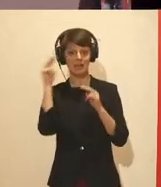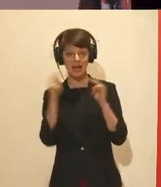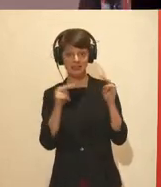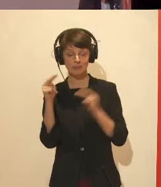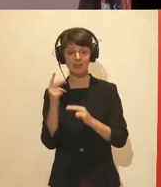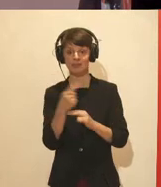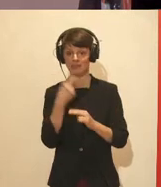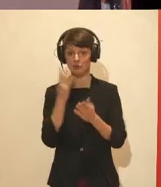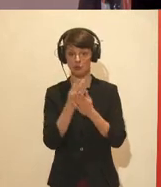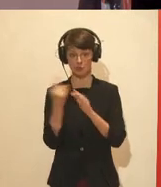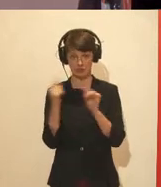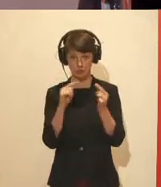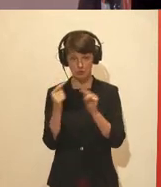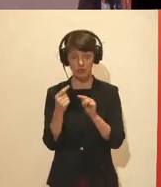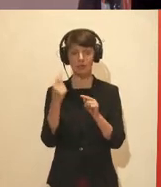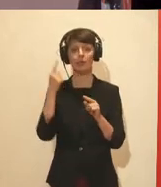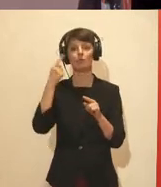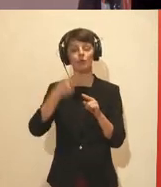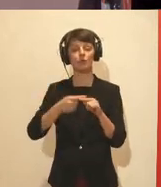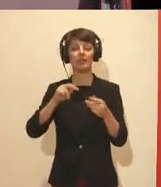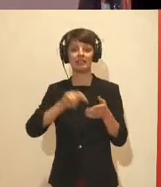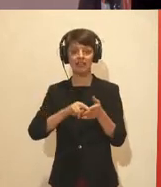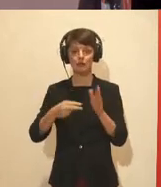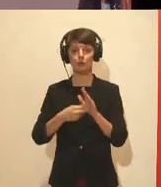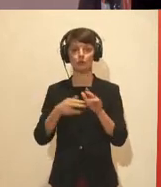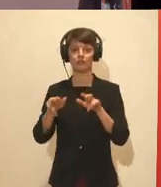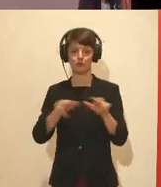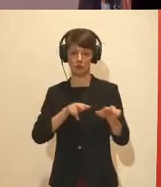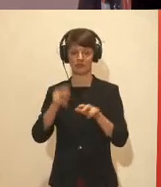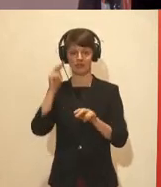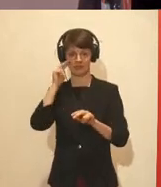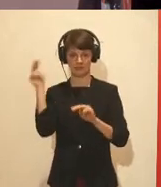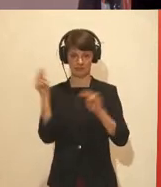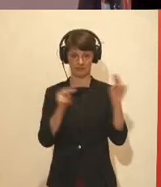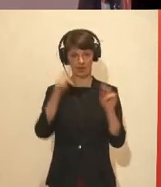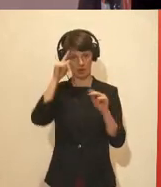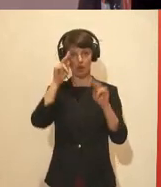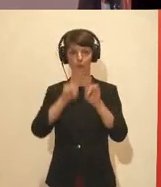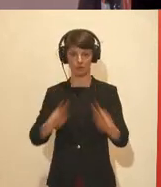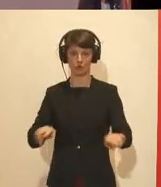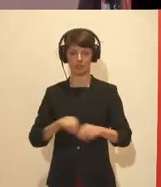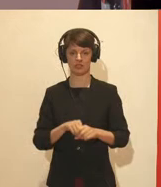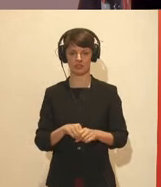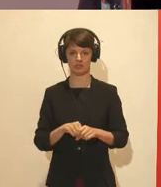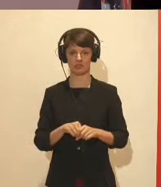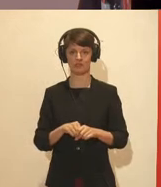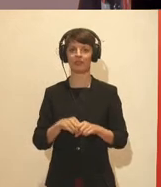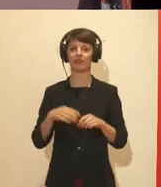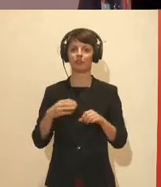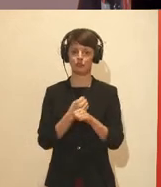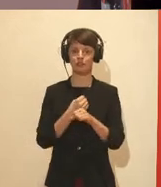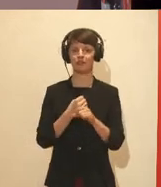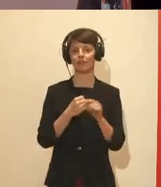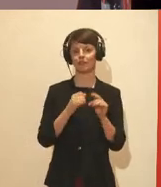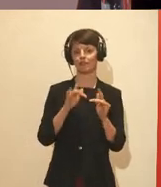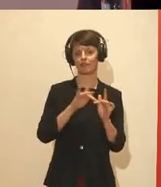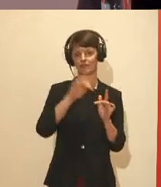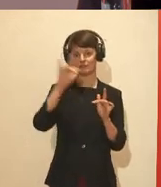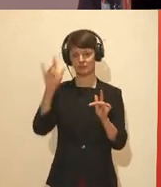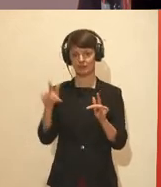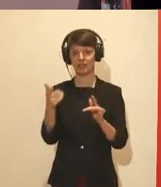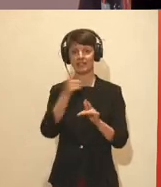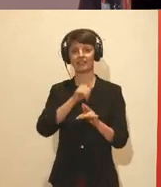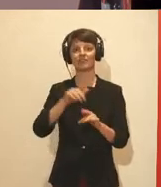wir diskutiert haben aber auch in technologischer und wirtschaftlicher hinsicht glaubwürdig ist damit wir auf der anderen seite des atlantiks in diesem fall